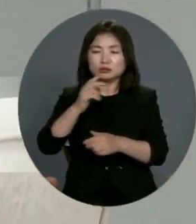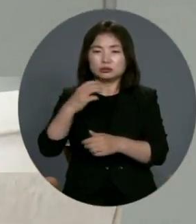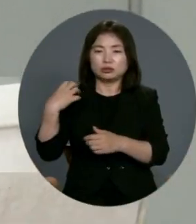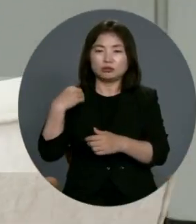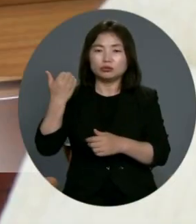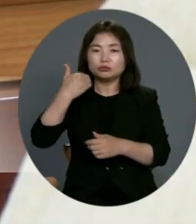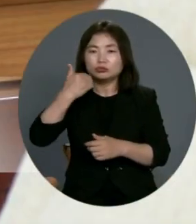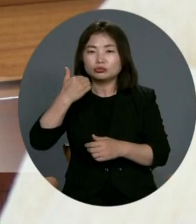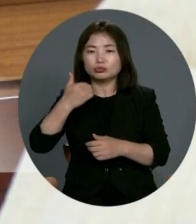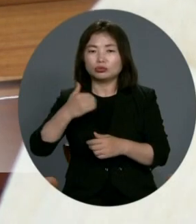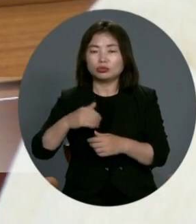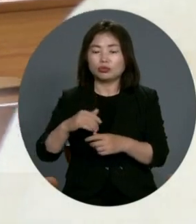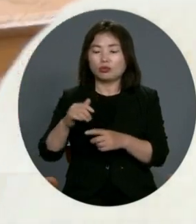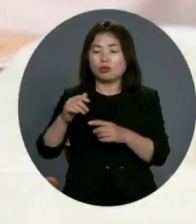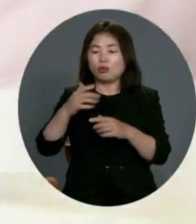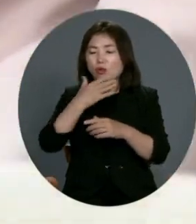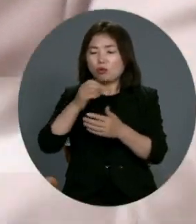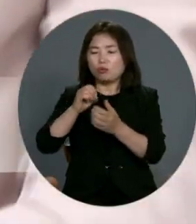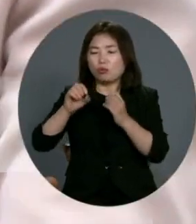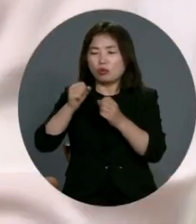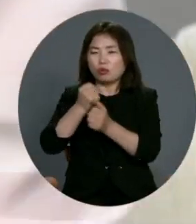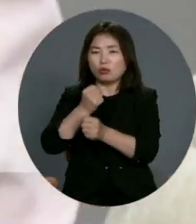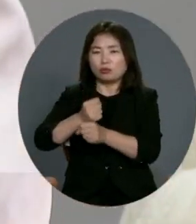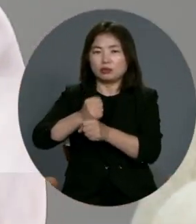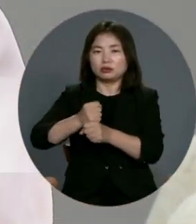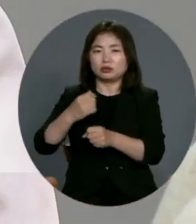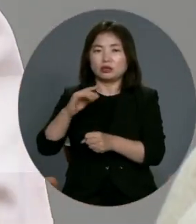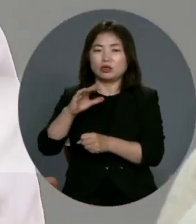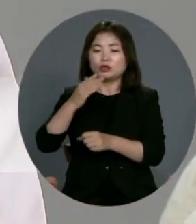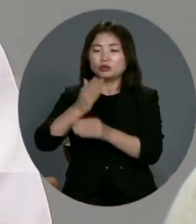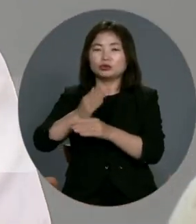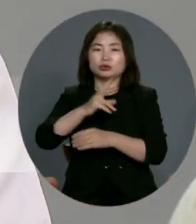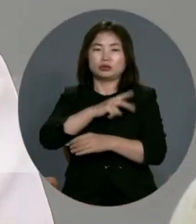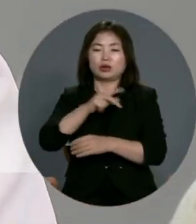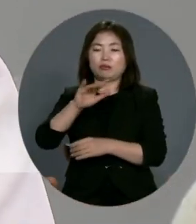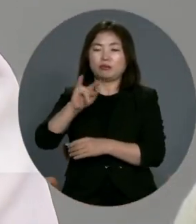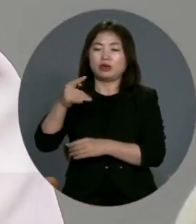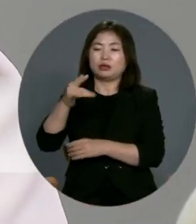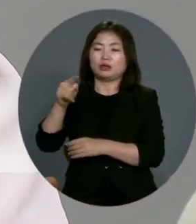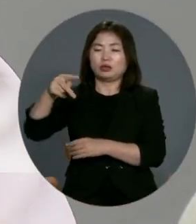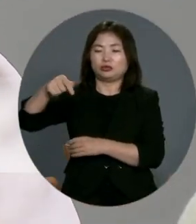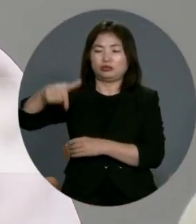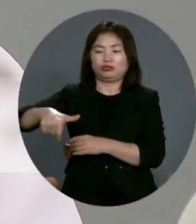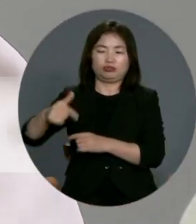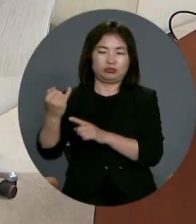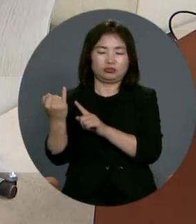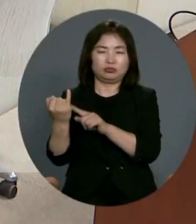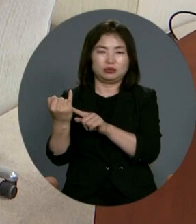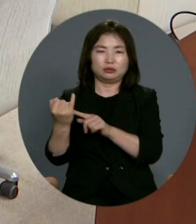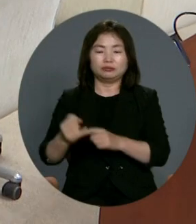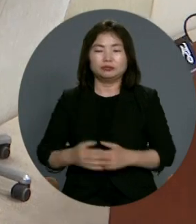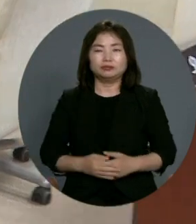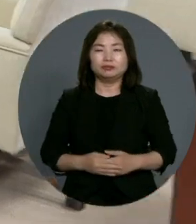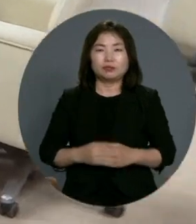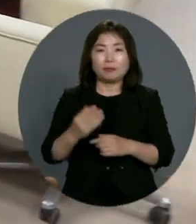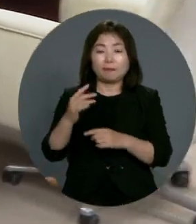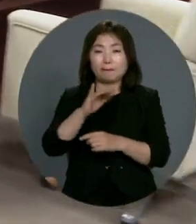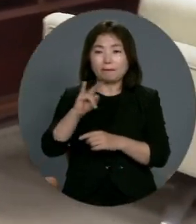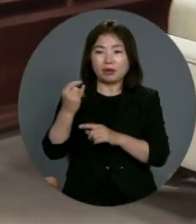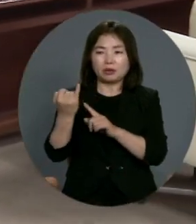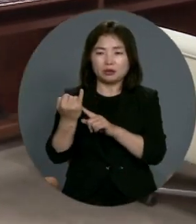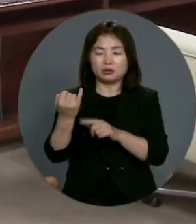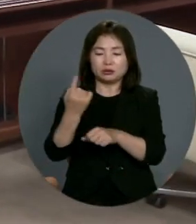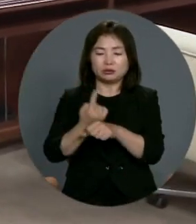감사 결과 홍보물 제작업체 대표를 겸직하는 중구의회 배태숙 의원으로 드러났습니다. 배 의원이